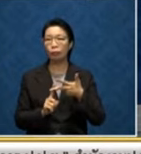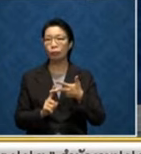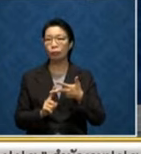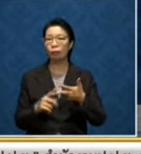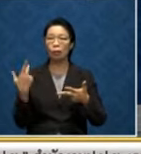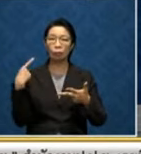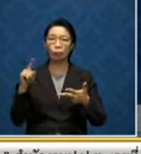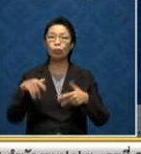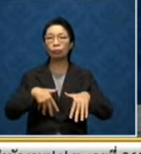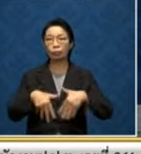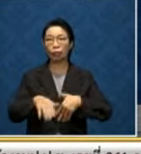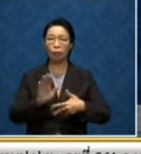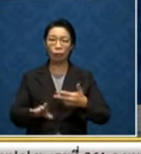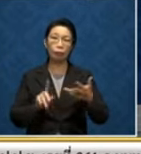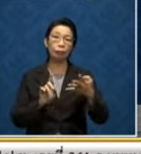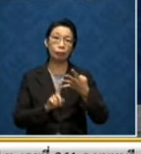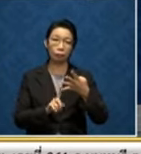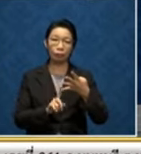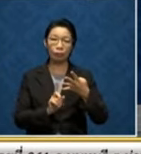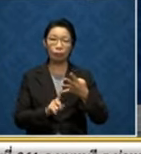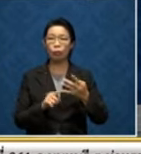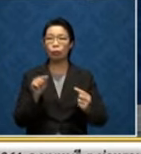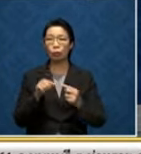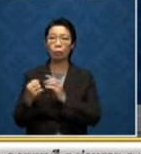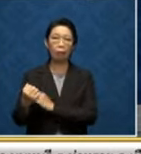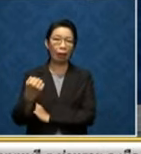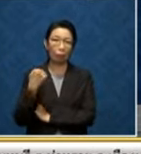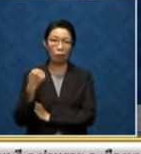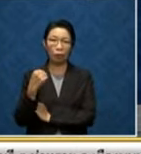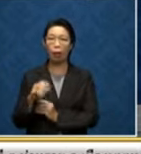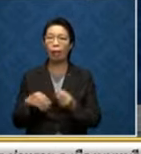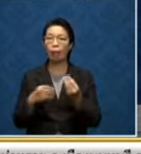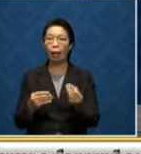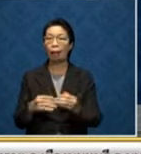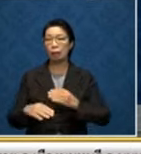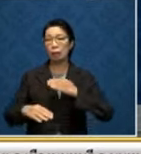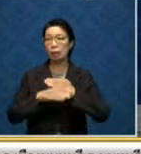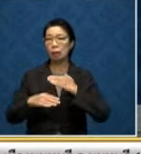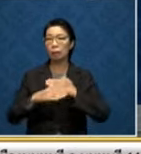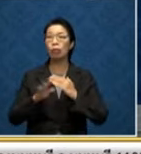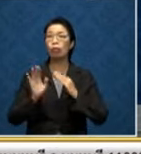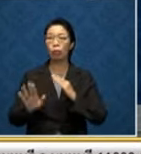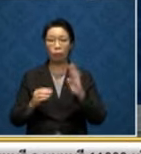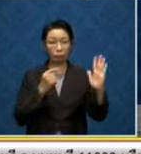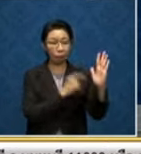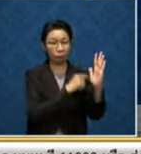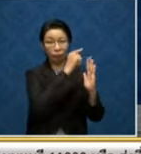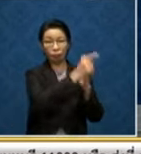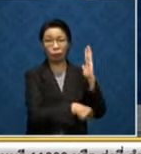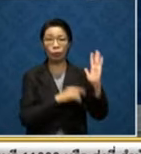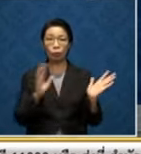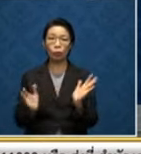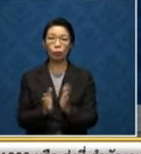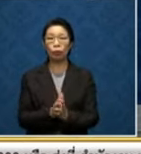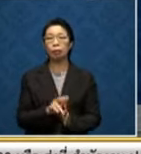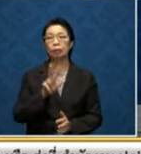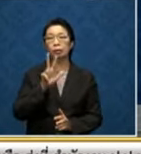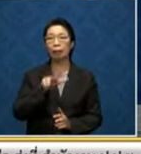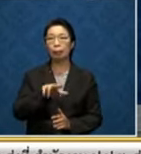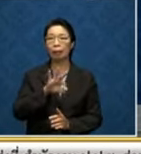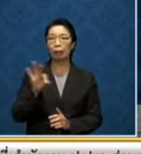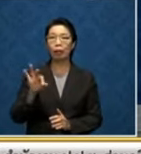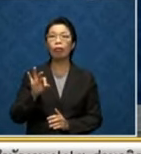สาธารณะ 4เพื่อความมั่นคงพื้นที่ชายขอบมีโซน 4พลัส 3,920หมู่บ้านและ